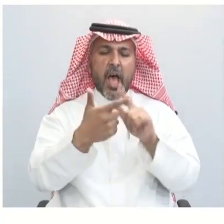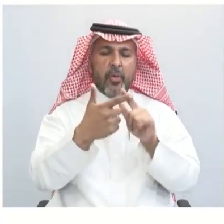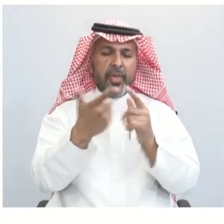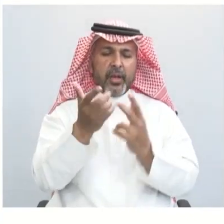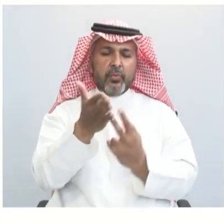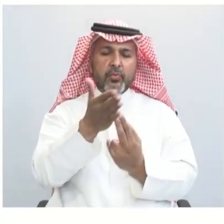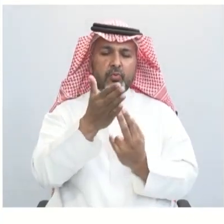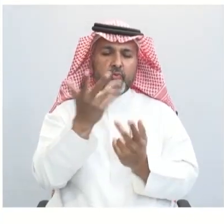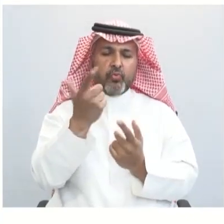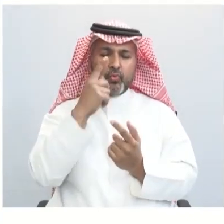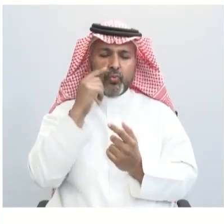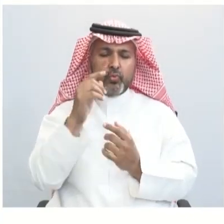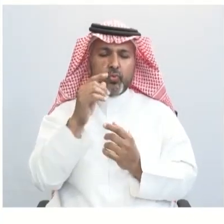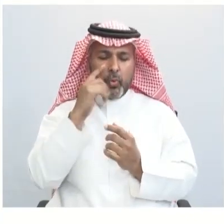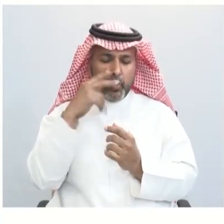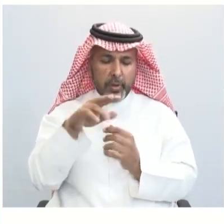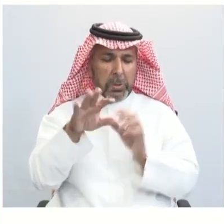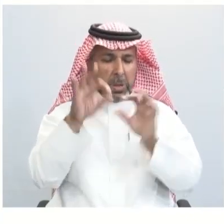منصة سنت إن بلو.